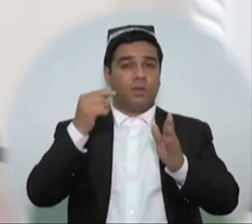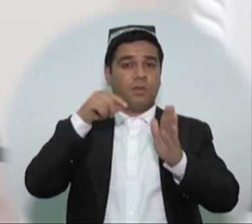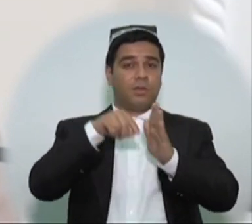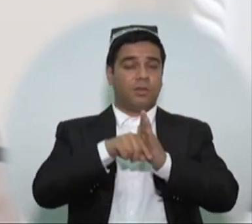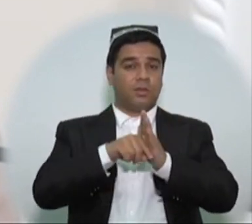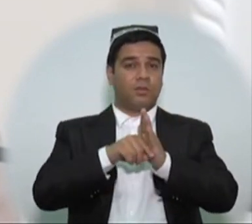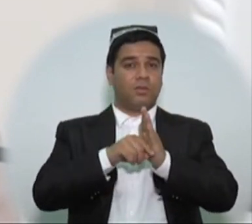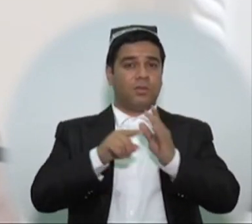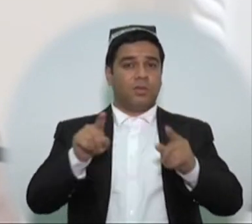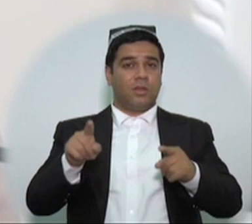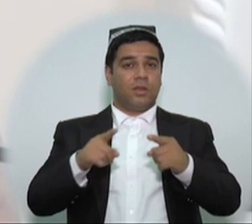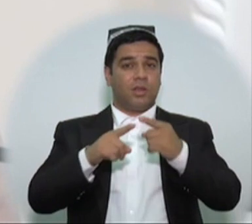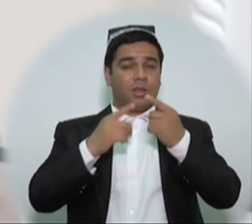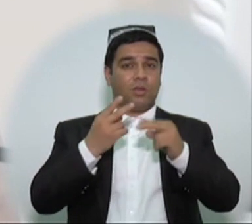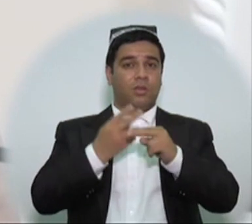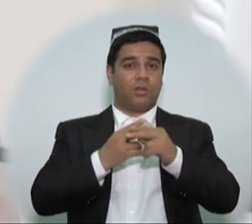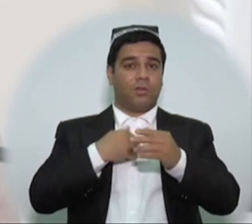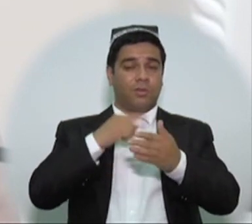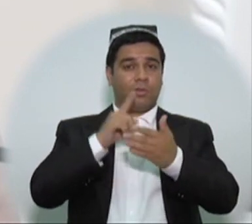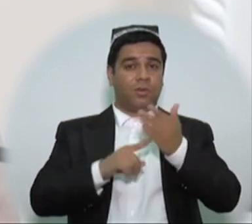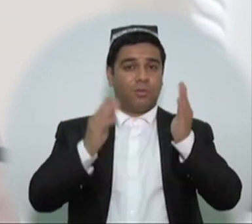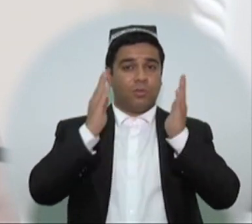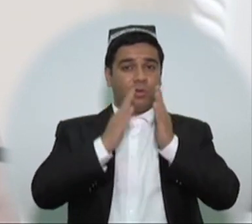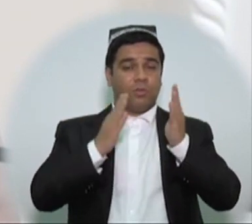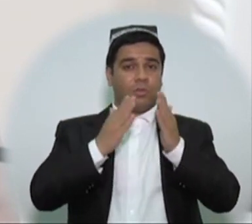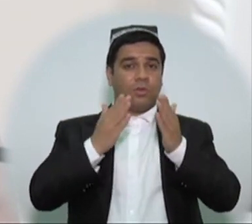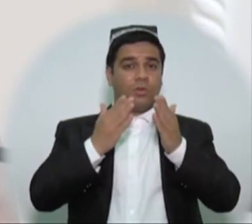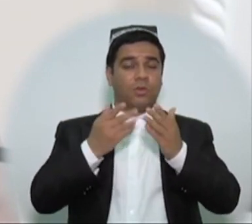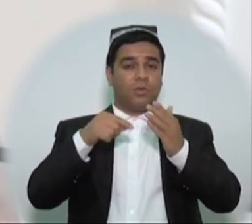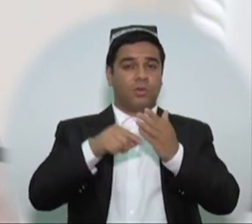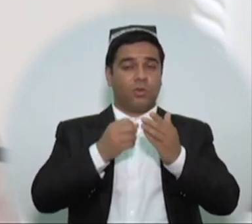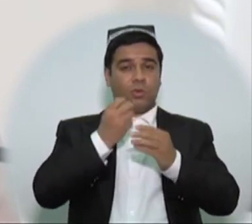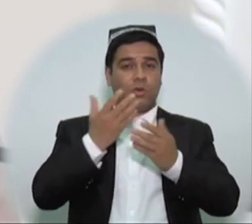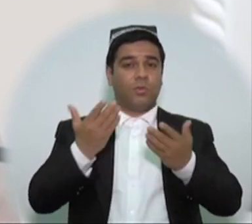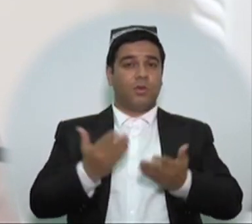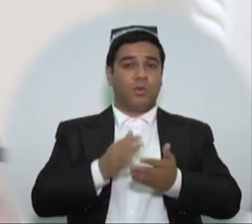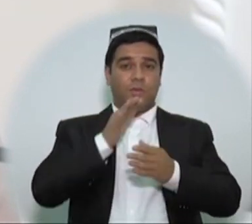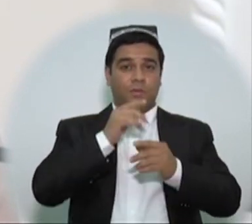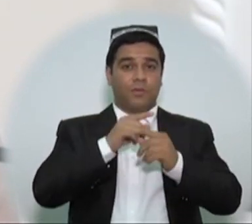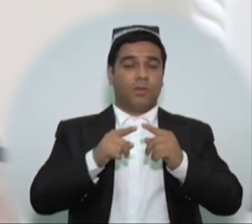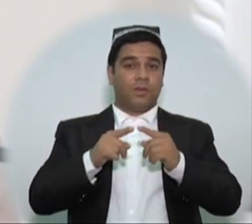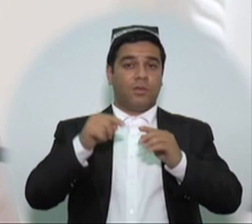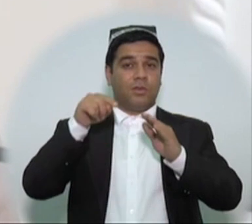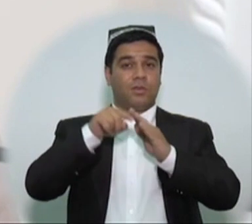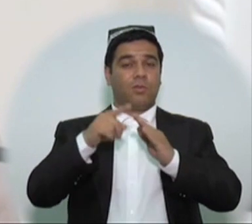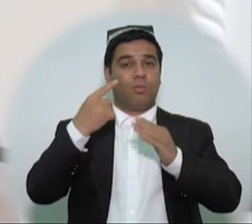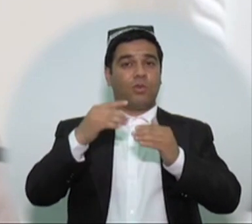taraqqiyot musulmon olamida gullab yashnab turgan paytda olamni boshqa